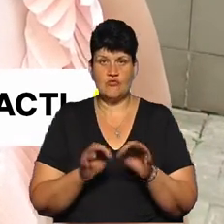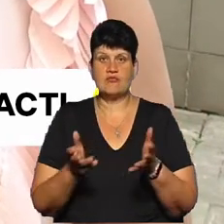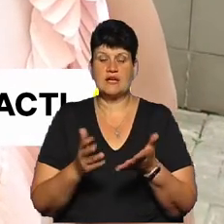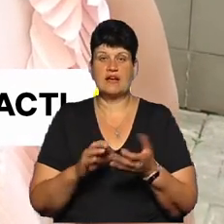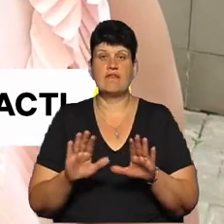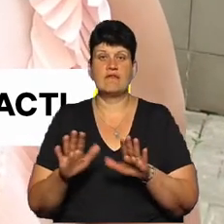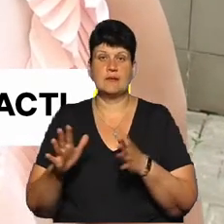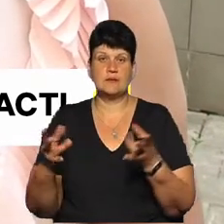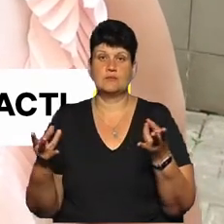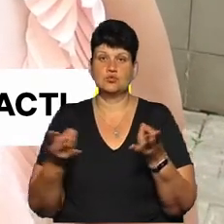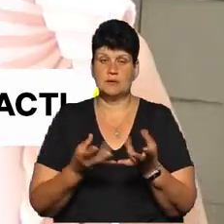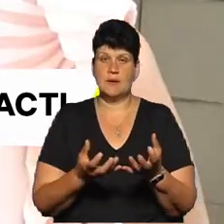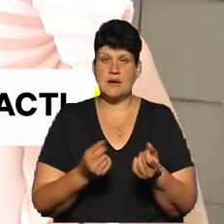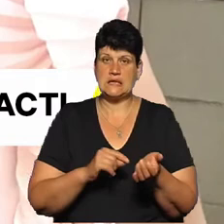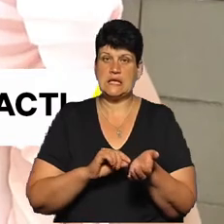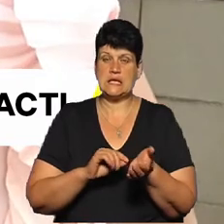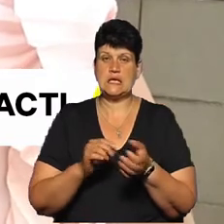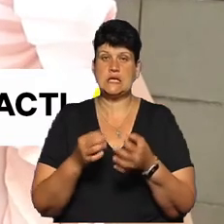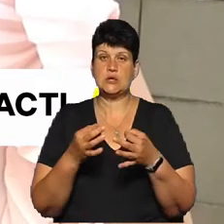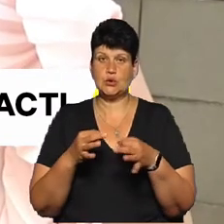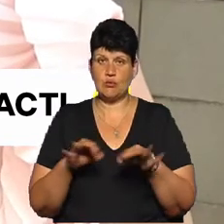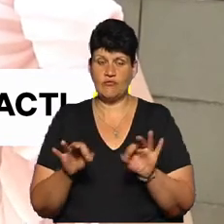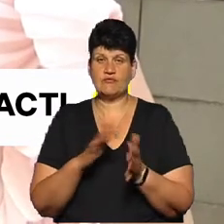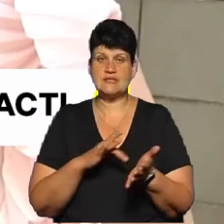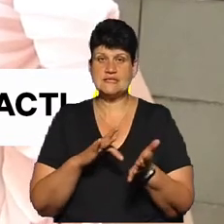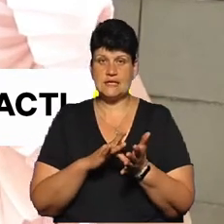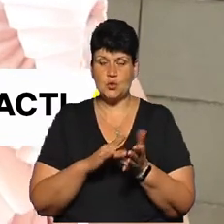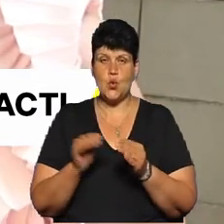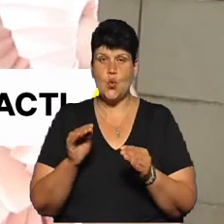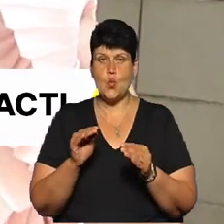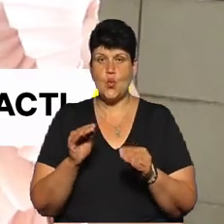випадках потрібно брати дозвіл у Центру комплектування соцпідтримки